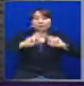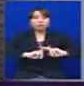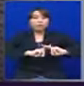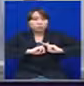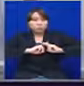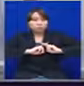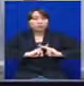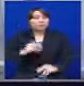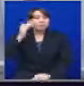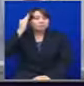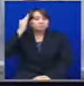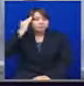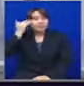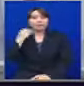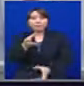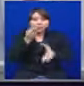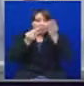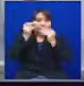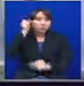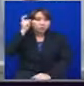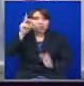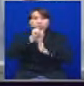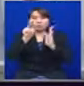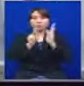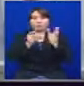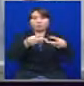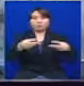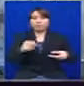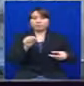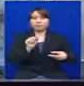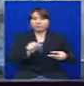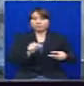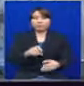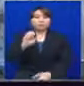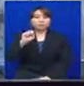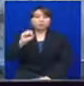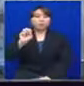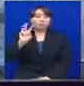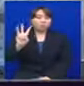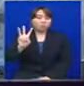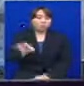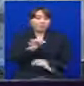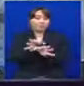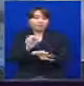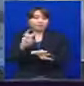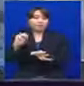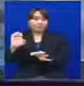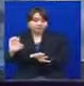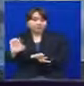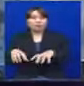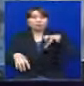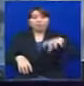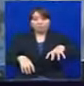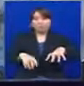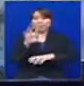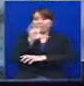ชนได้รับทราบข้อมูลและทำความเข้าใจเกี่ยวกับกฎหมายฉบับนี้นะคะทางสสว SME Bank และกรมบังคับคดี